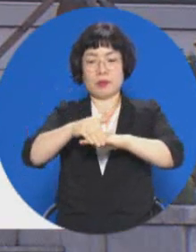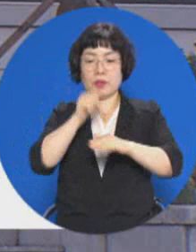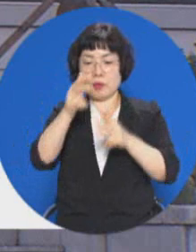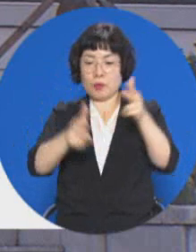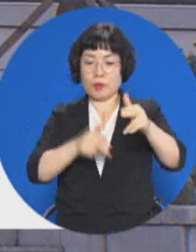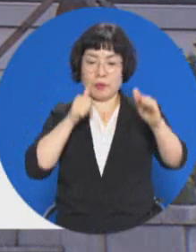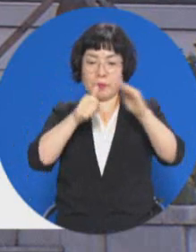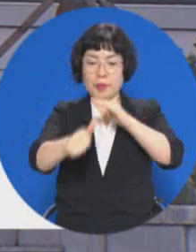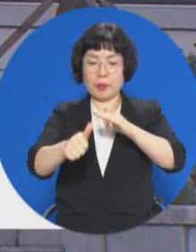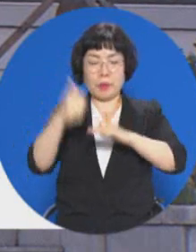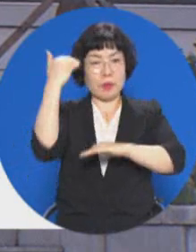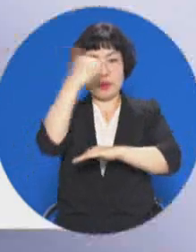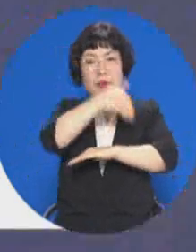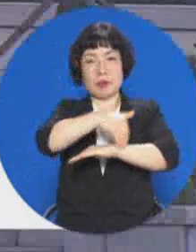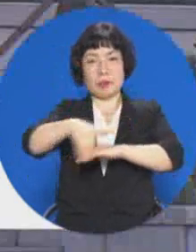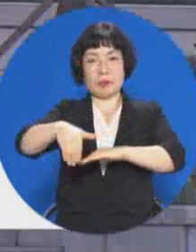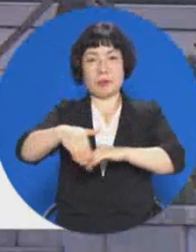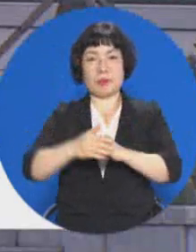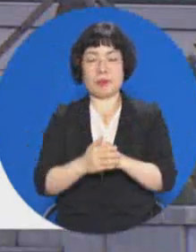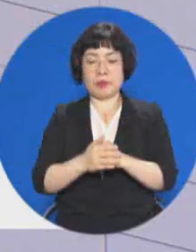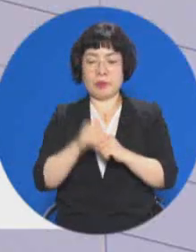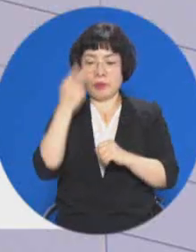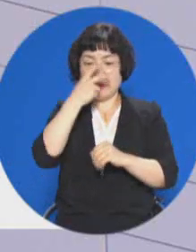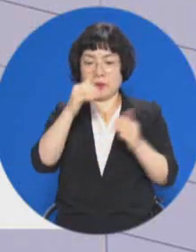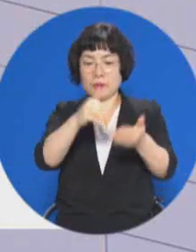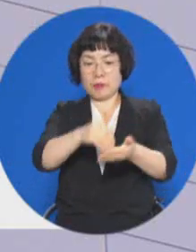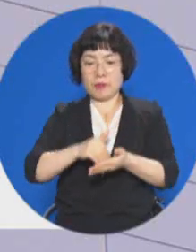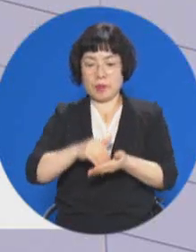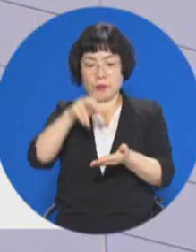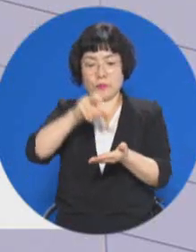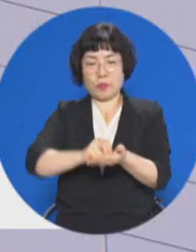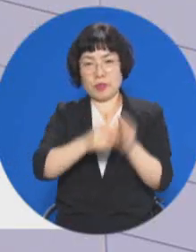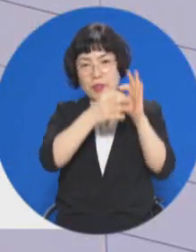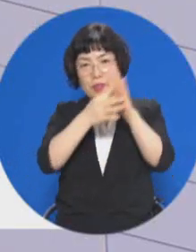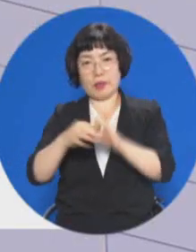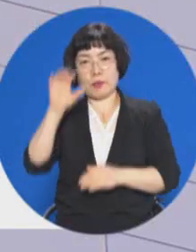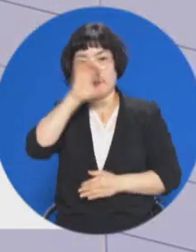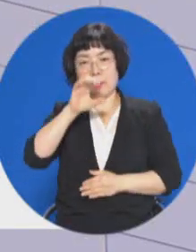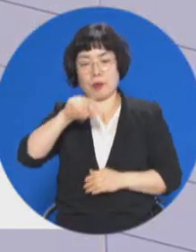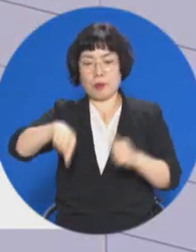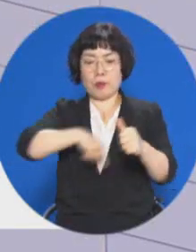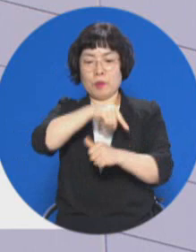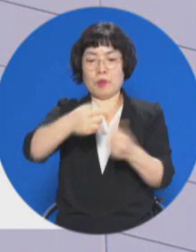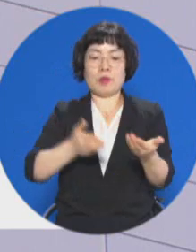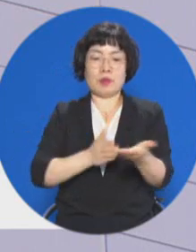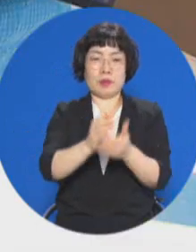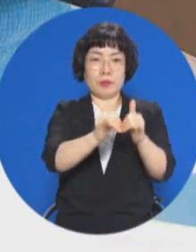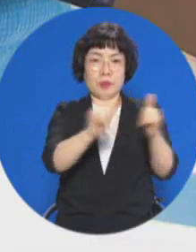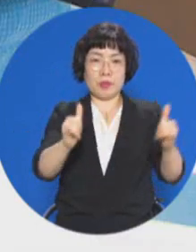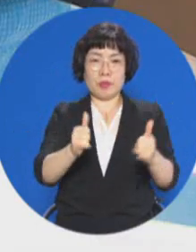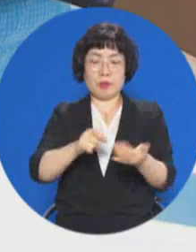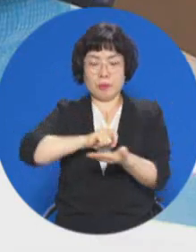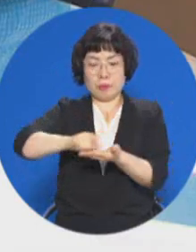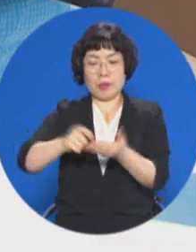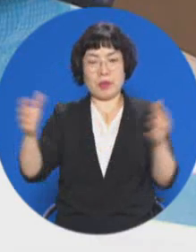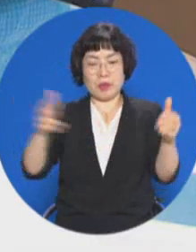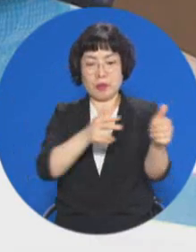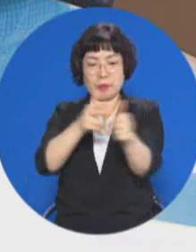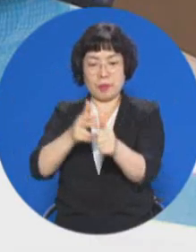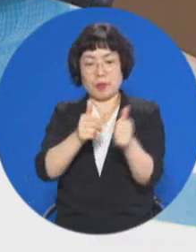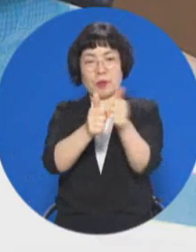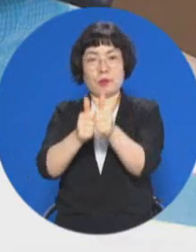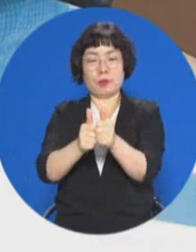광양제철소 현장 점검에서도 포스코는 지속적인 문제 제기를 해왔던 환경단체 관계자는 물론 언론사의